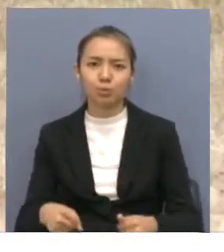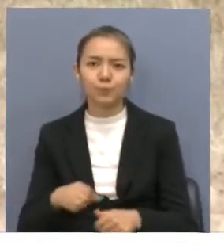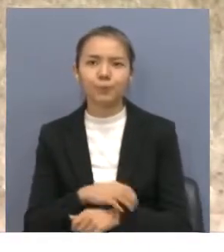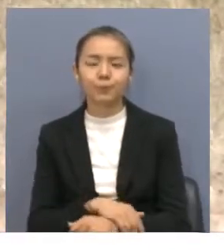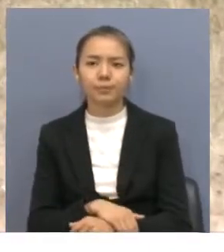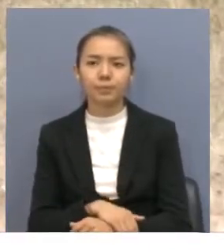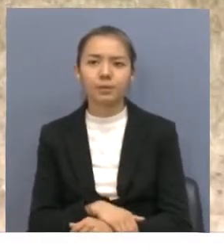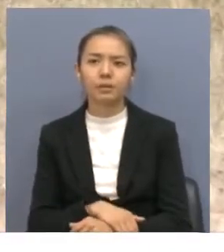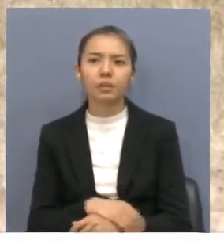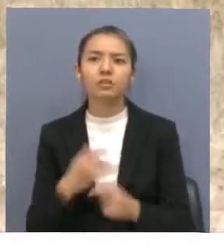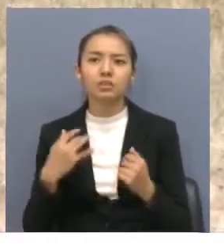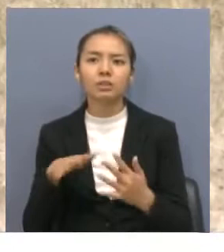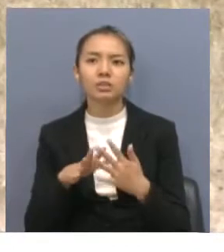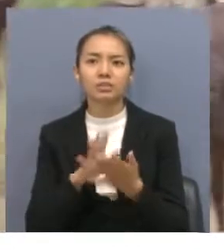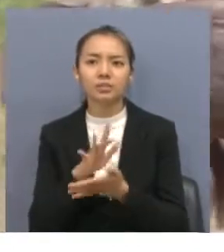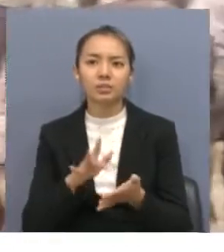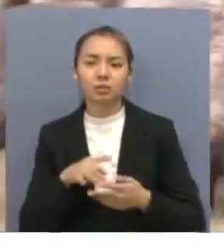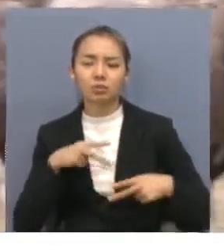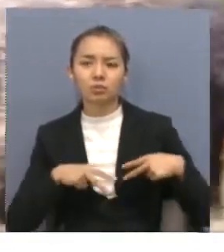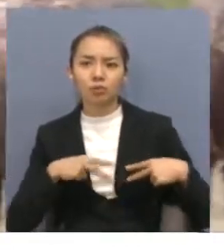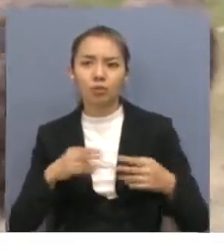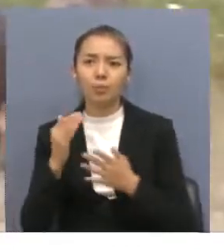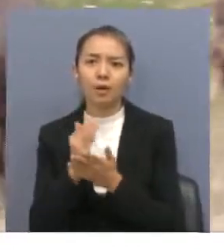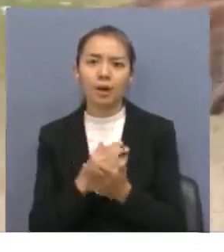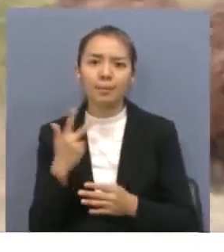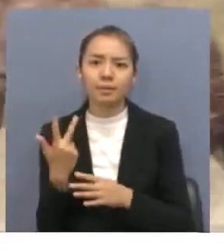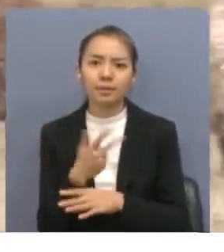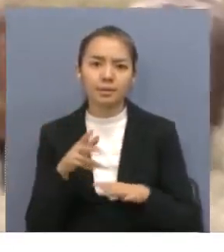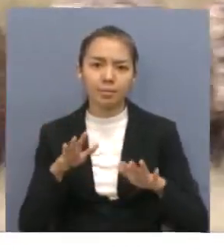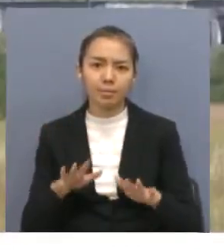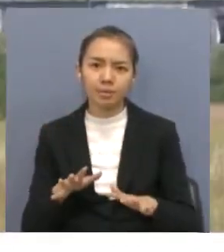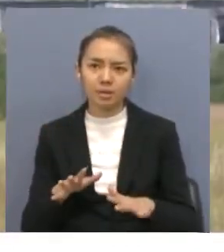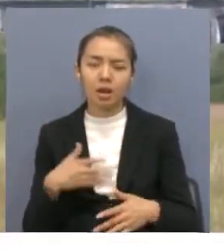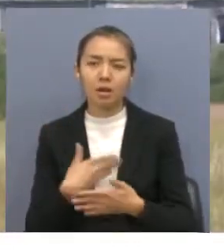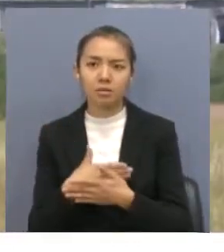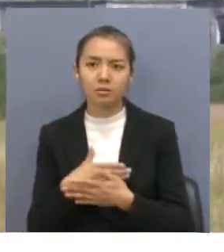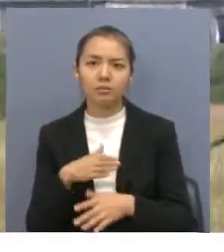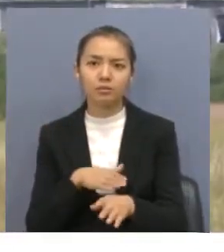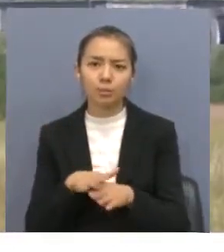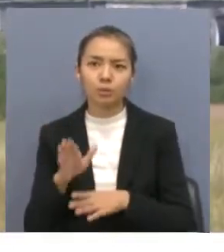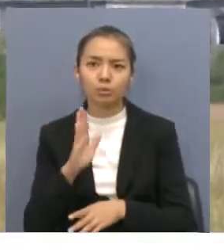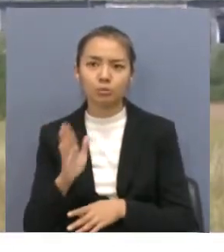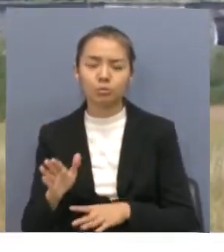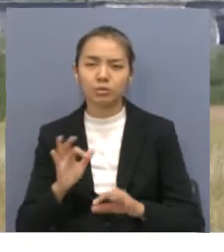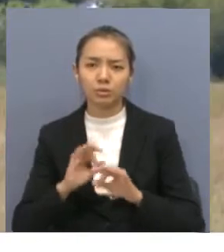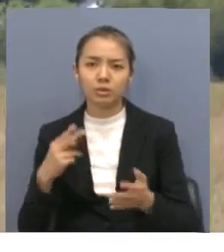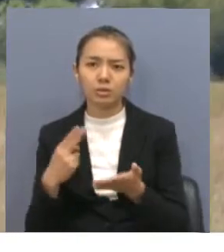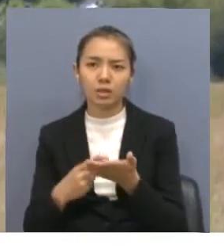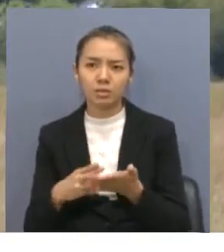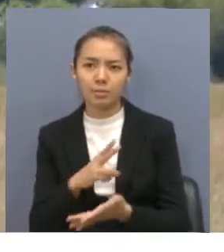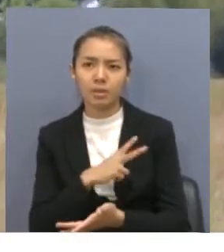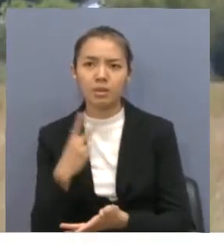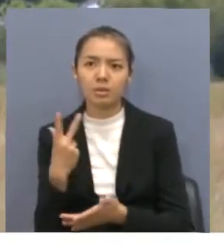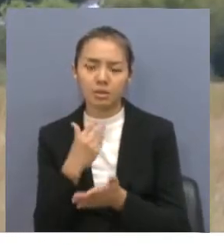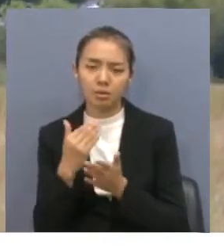тұрғындары қалт жібермейді. Аудан орталығында еңбек бағдарламасының үшінші бағыты белсенді жүзеге асырылып жатқаны соған дәлел. Үшінші